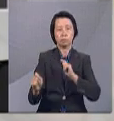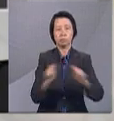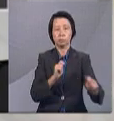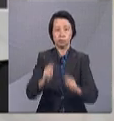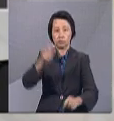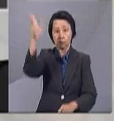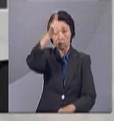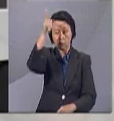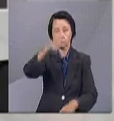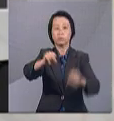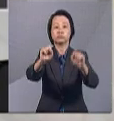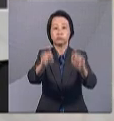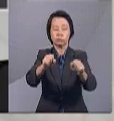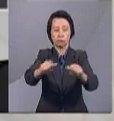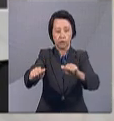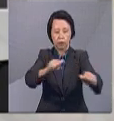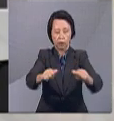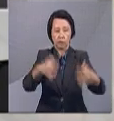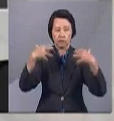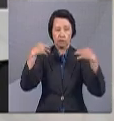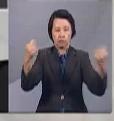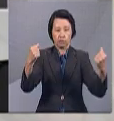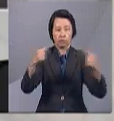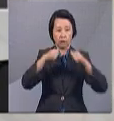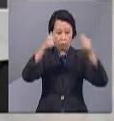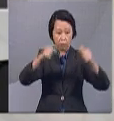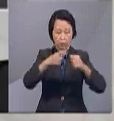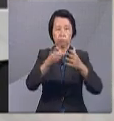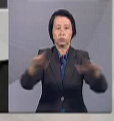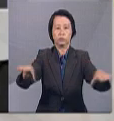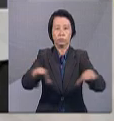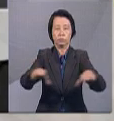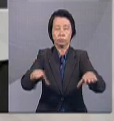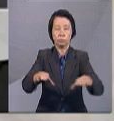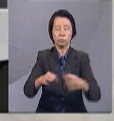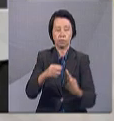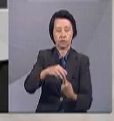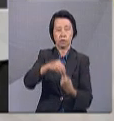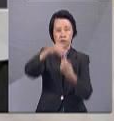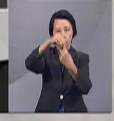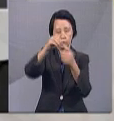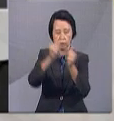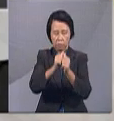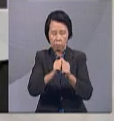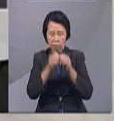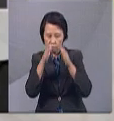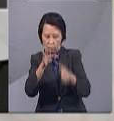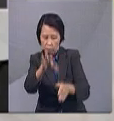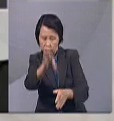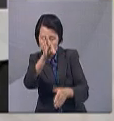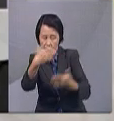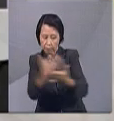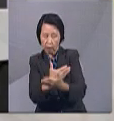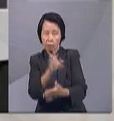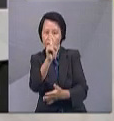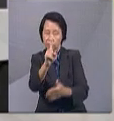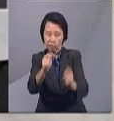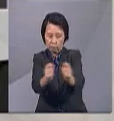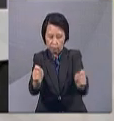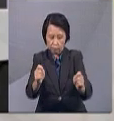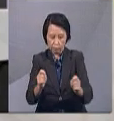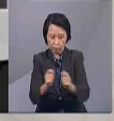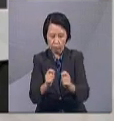yang membolehkan activity kesehatan awam dijalankan utamanya pemesanan kece baru di sebuah lokasi